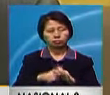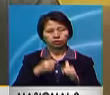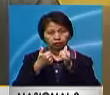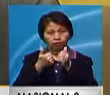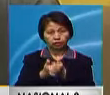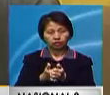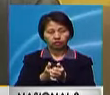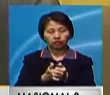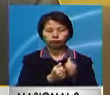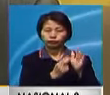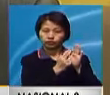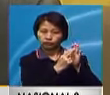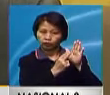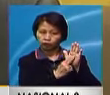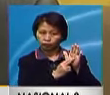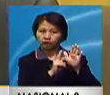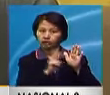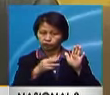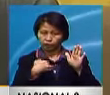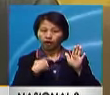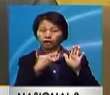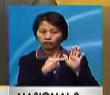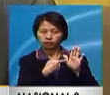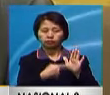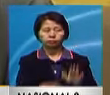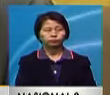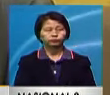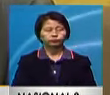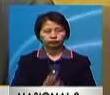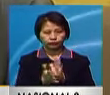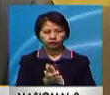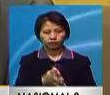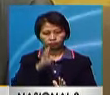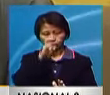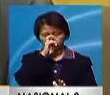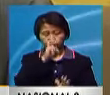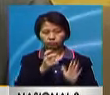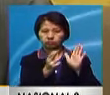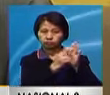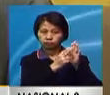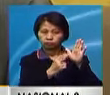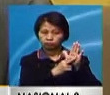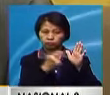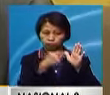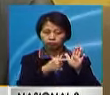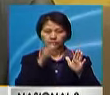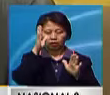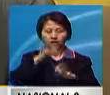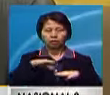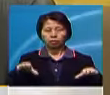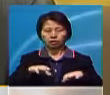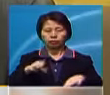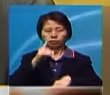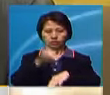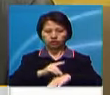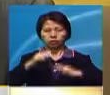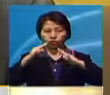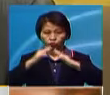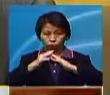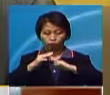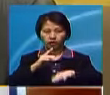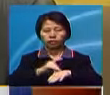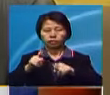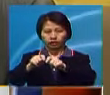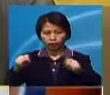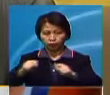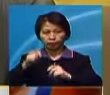berasaskan kepada undang-undang yang tersedia ada. So, penguatkuasa ini kepala akan dibuat di rumah, di